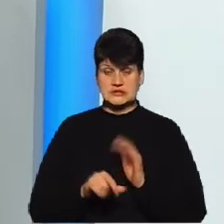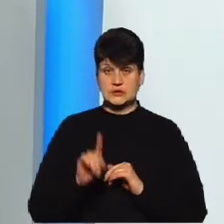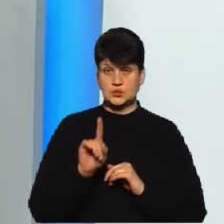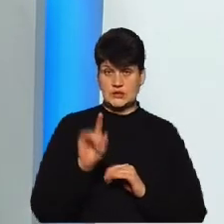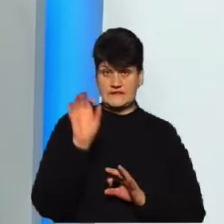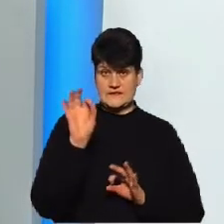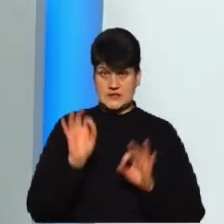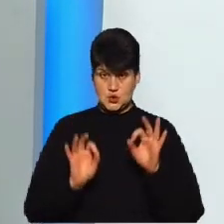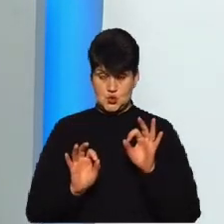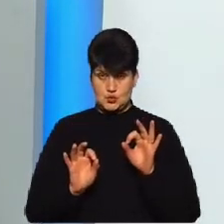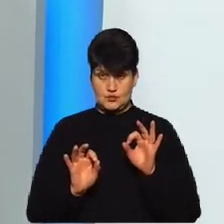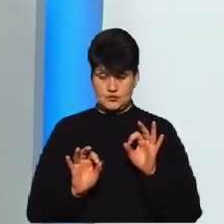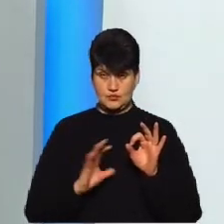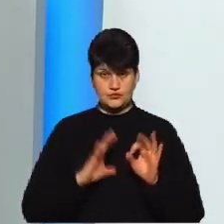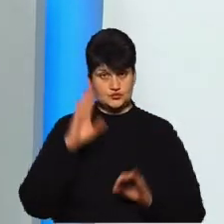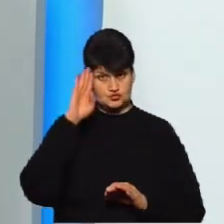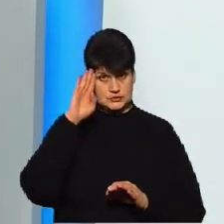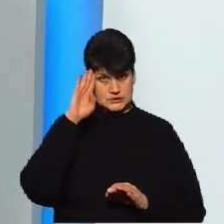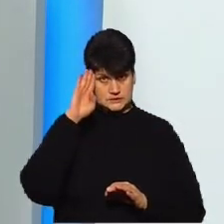61% чоловіків,